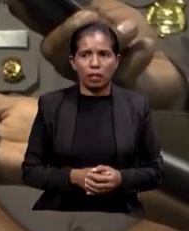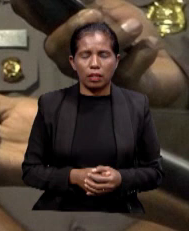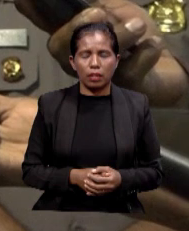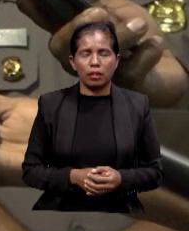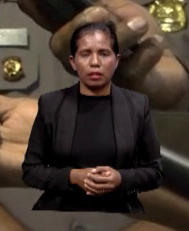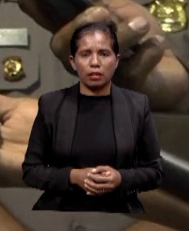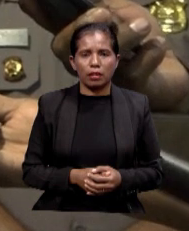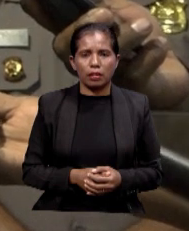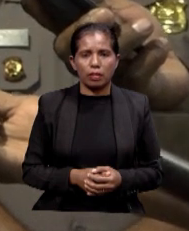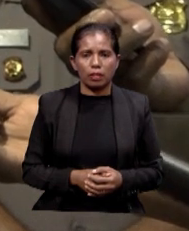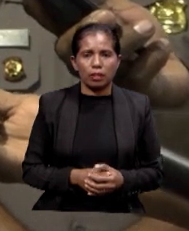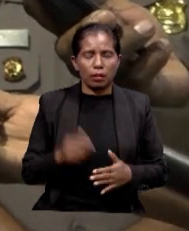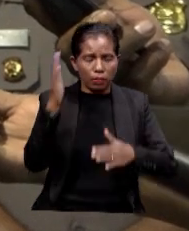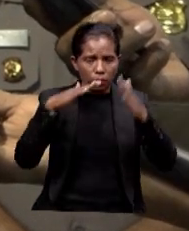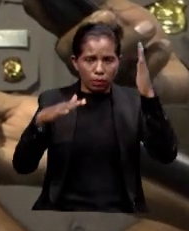antara